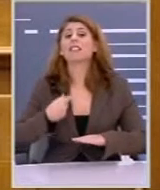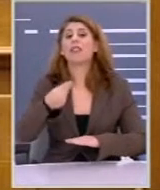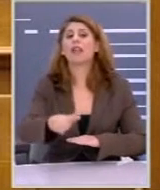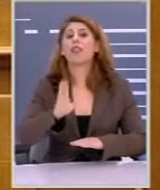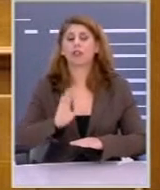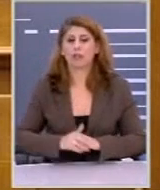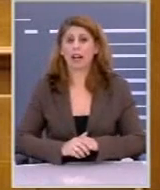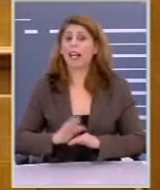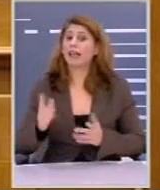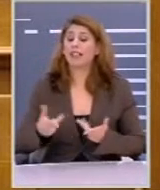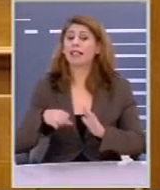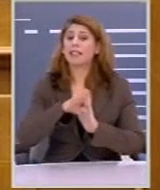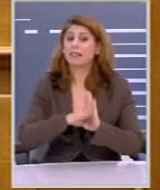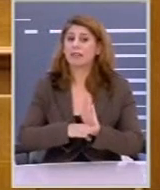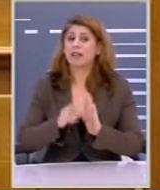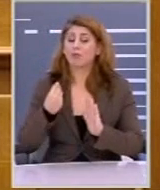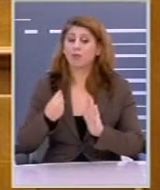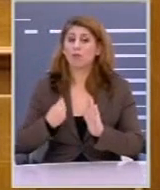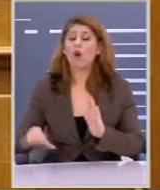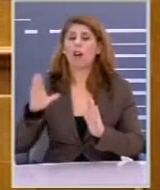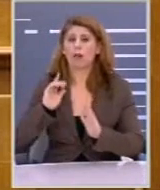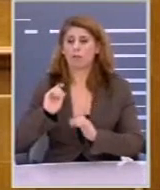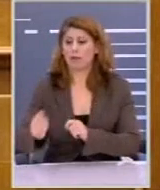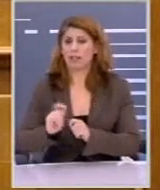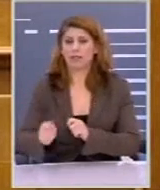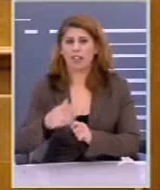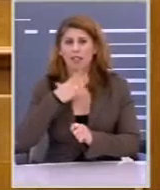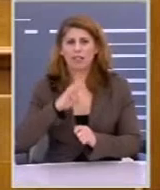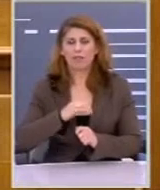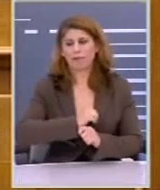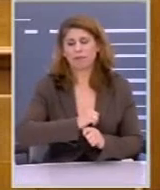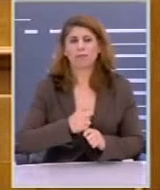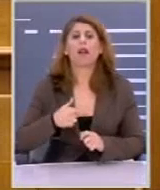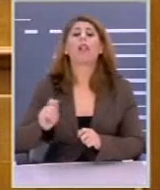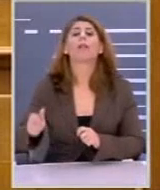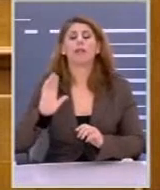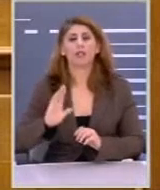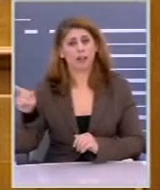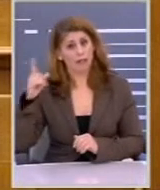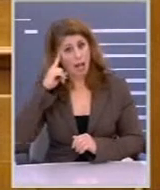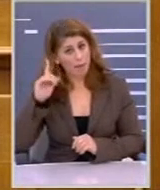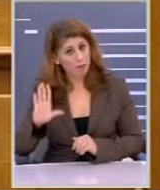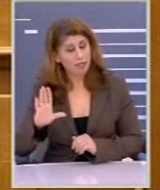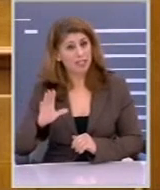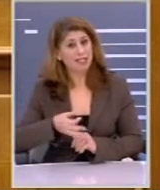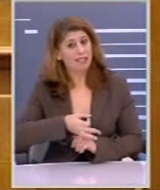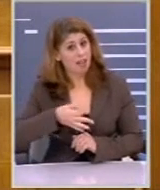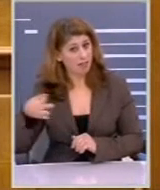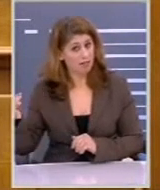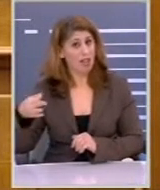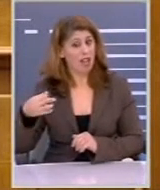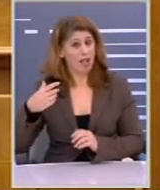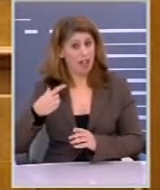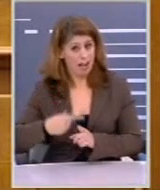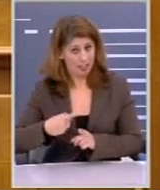Και γιατί είναι συστηματικός κακοπληρωτής, δηλαδή μπαταχτσής? Και αυτή είναι η άποψή σας για την αριστεία των